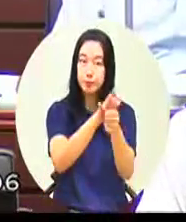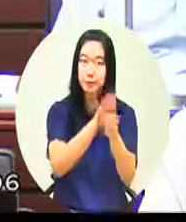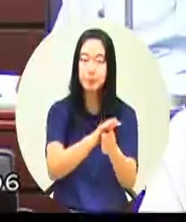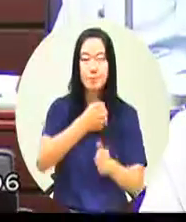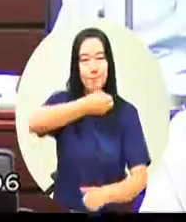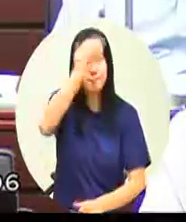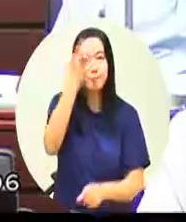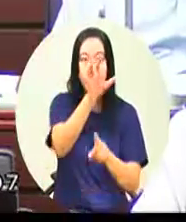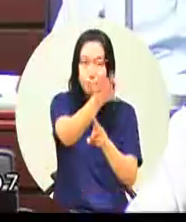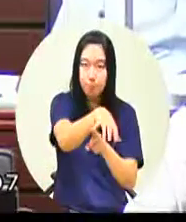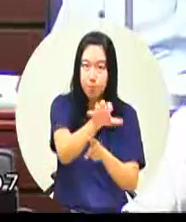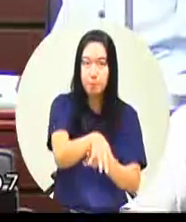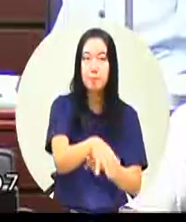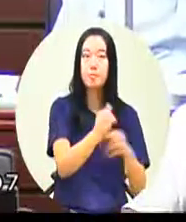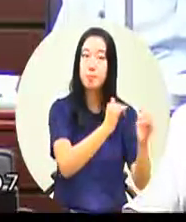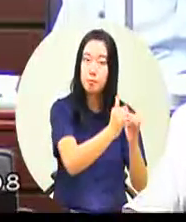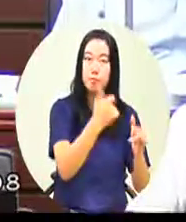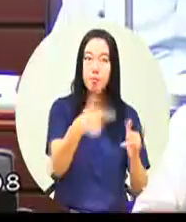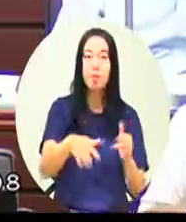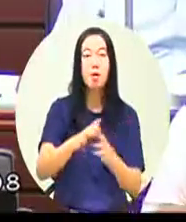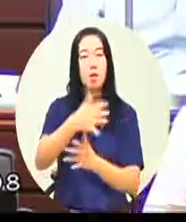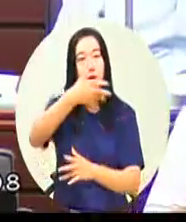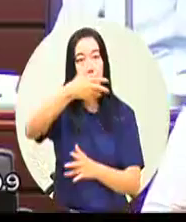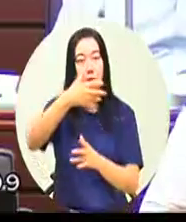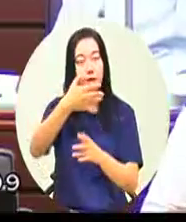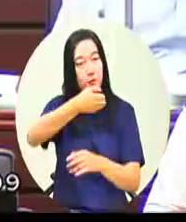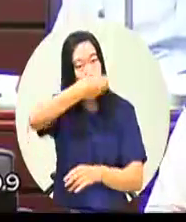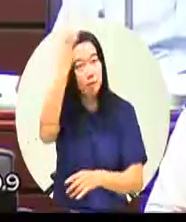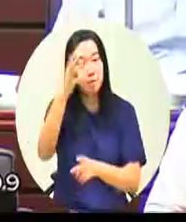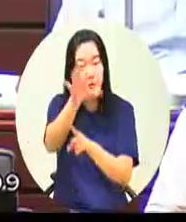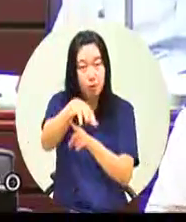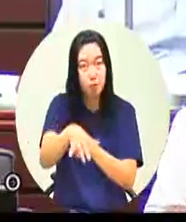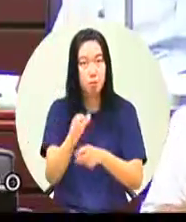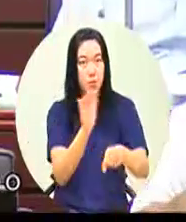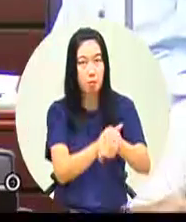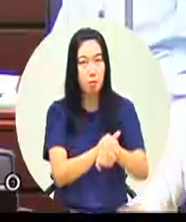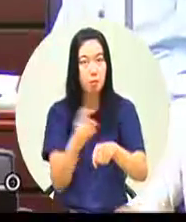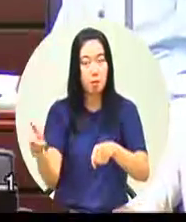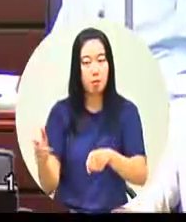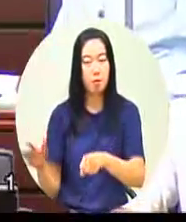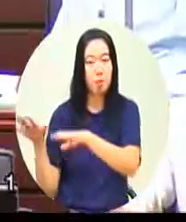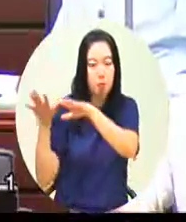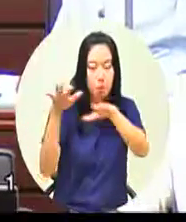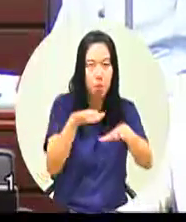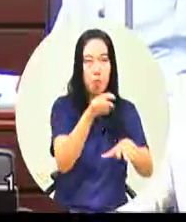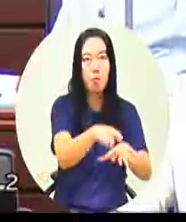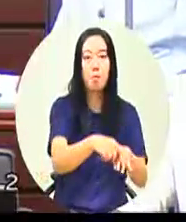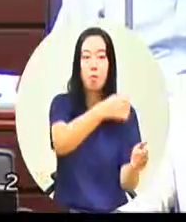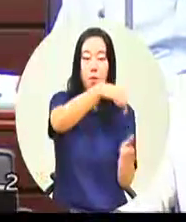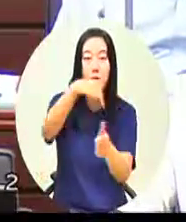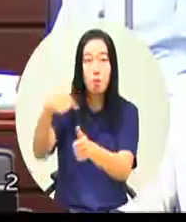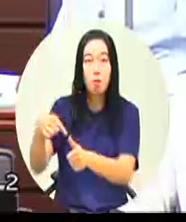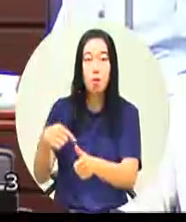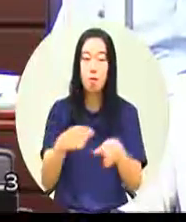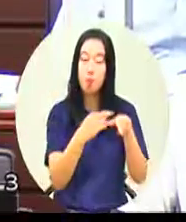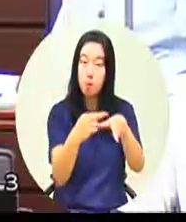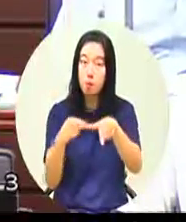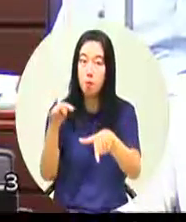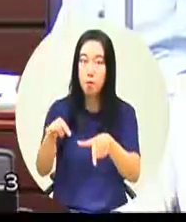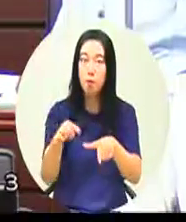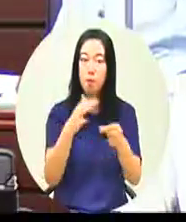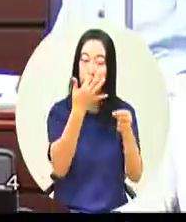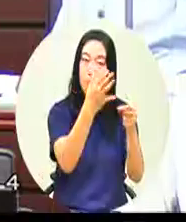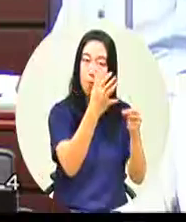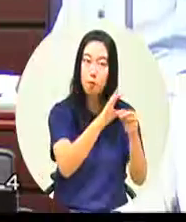好，或者是我们农业达人也好，啊，伫着按现场介绍按的囡仔呢，免怎种稻啊，免怎挽农